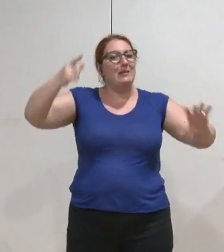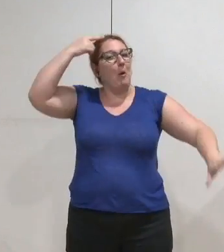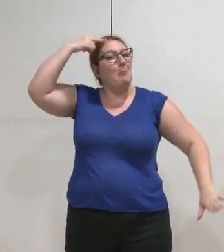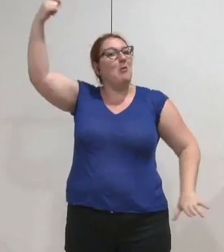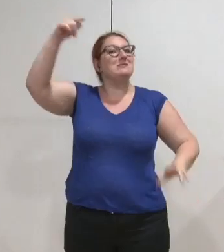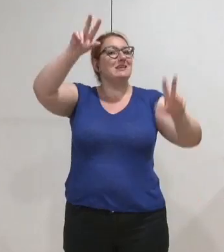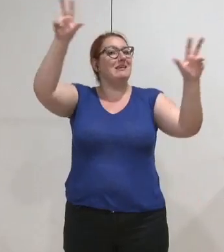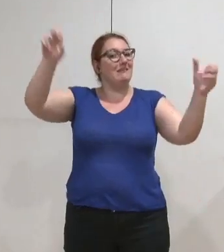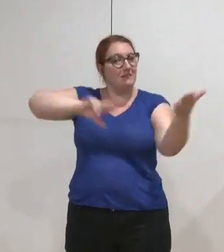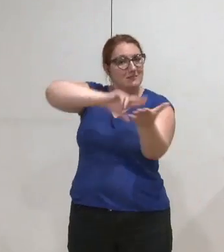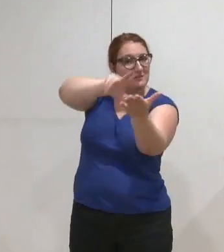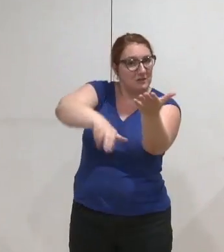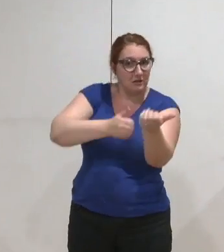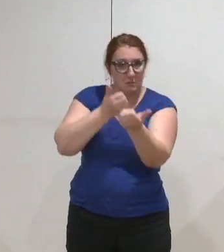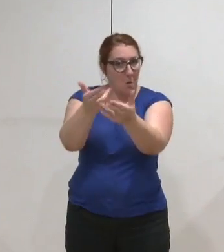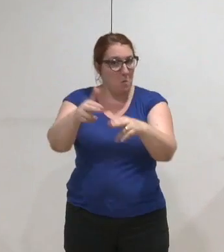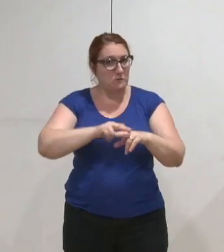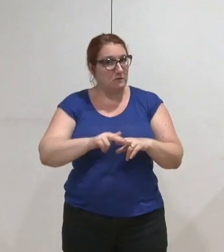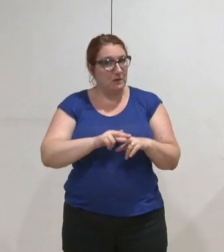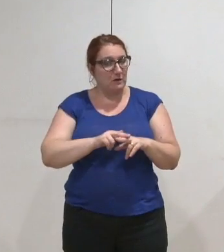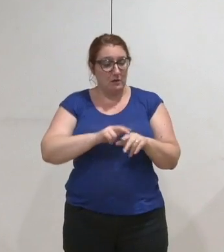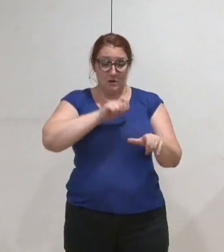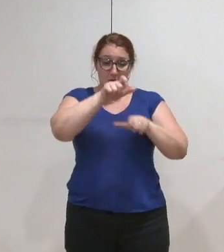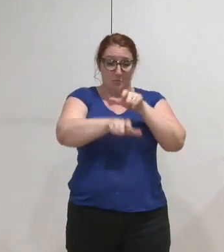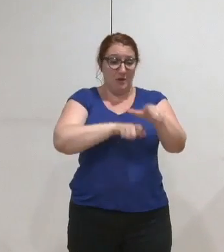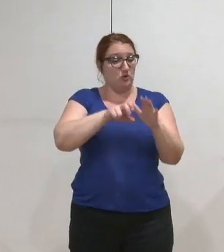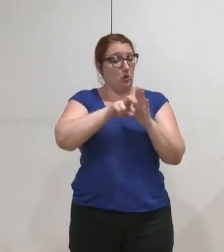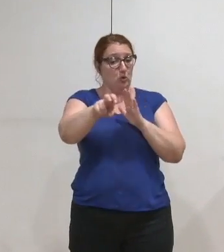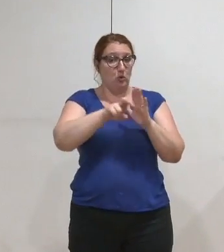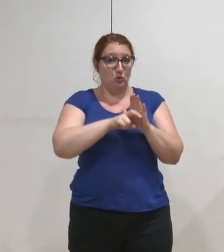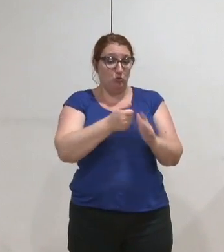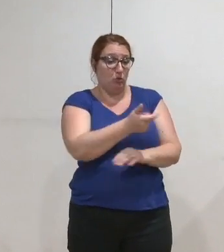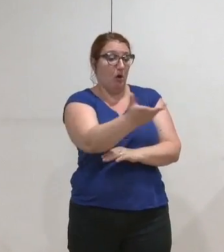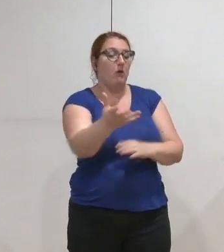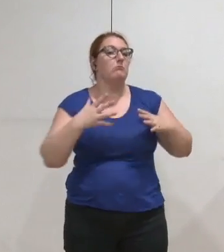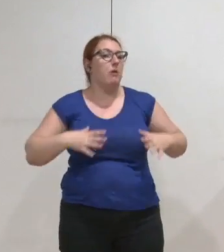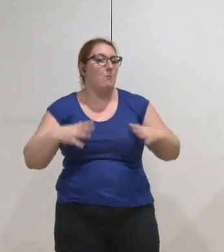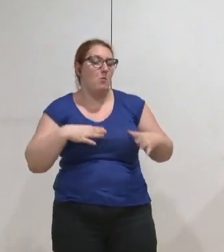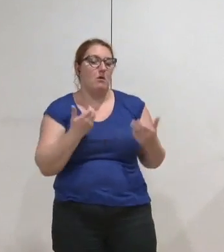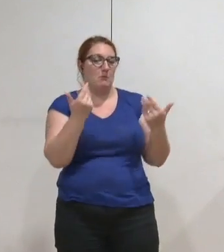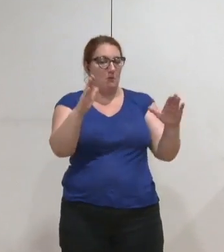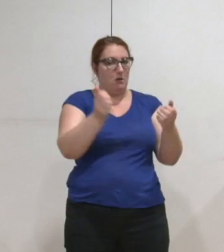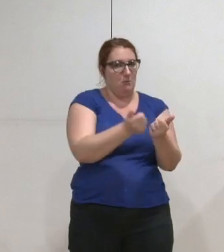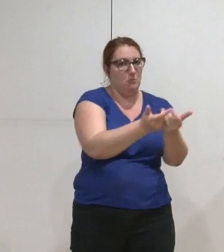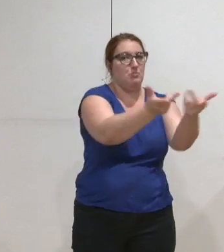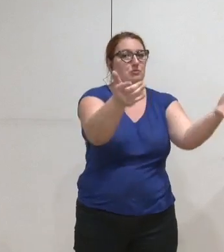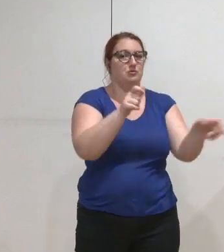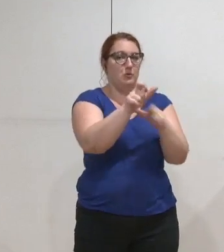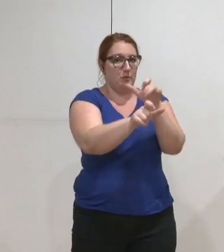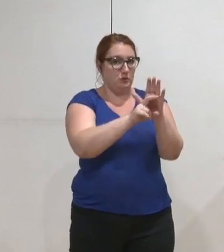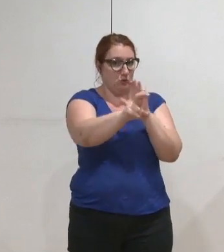lettre il y a un certain nombre de grenoblois je n'en suis pas mais qui